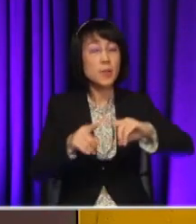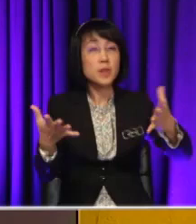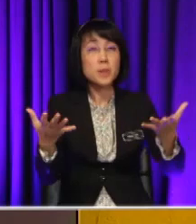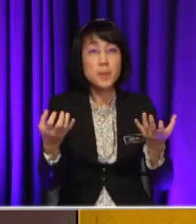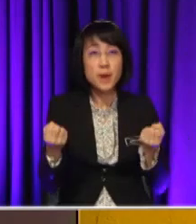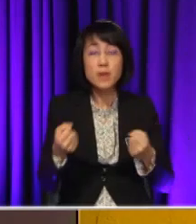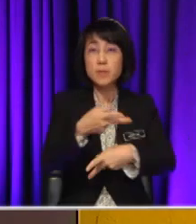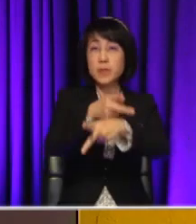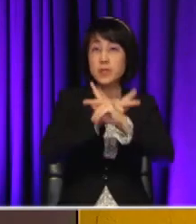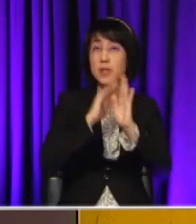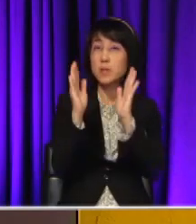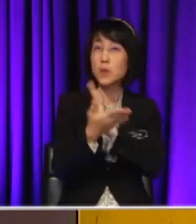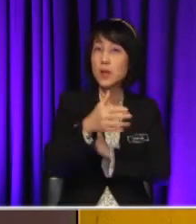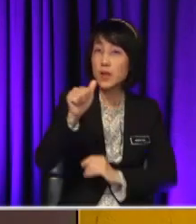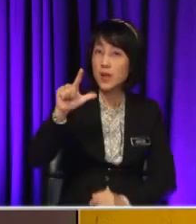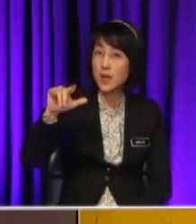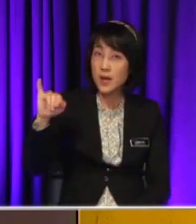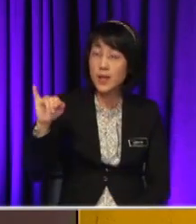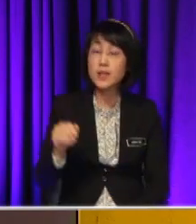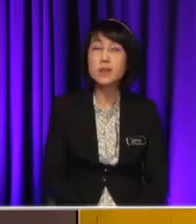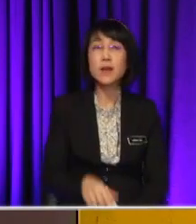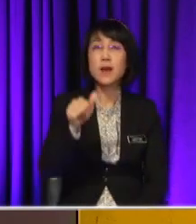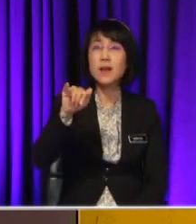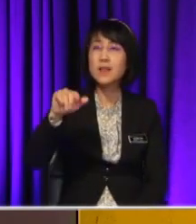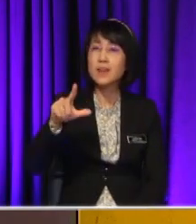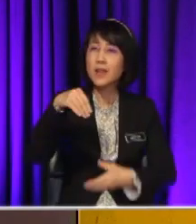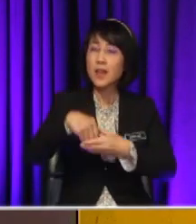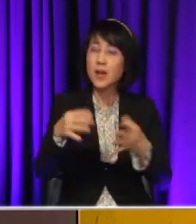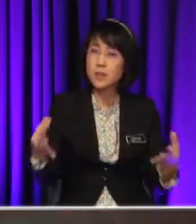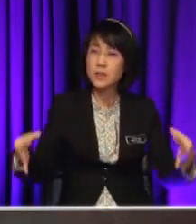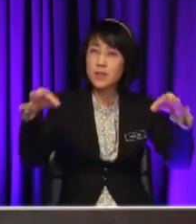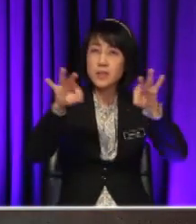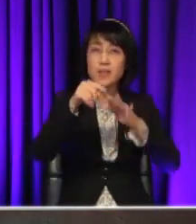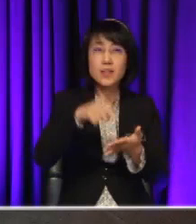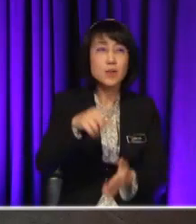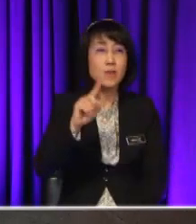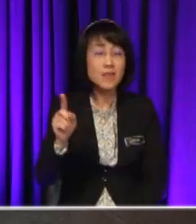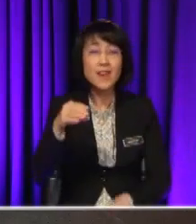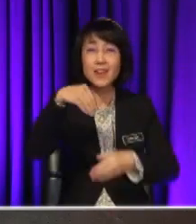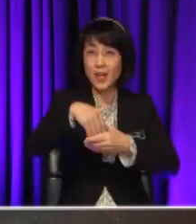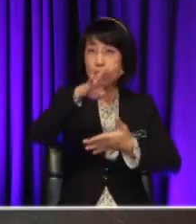yang dipinjam oleh Ali jadi Ali dalam cerita ini di mana di dalamnya